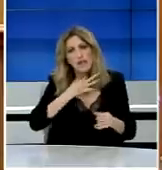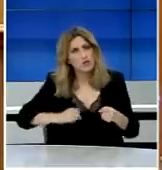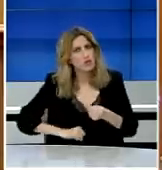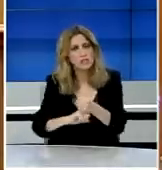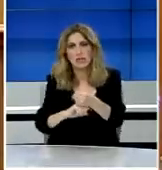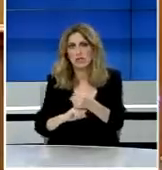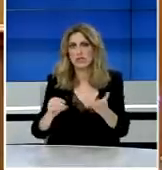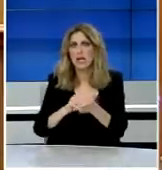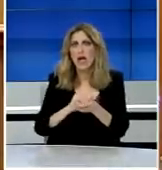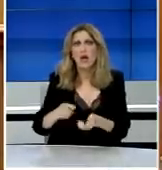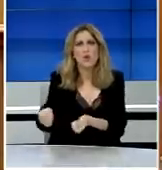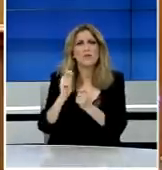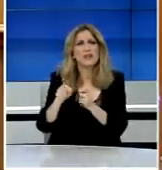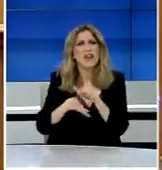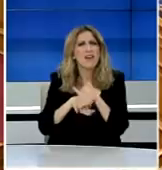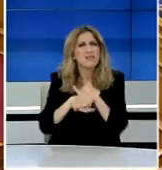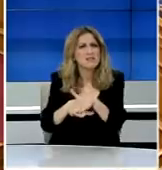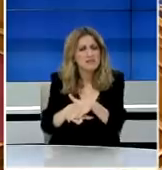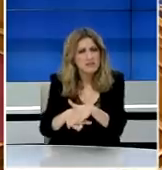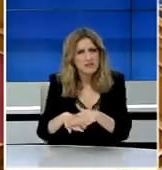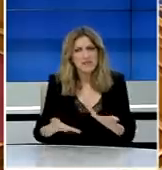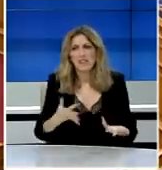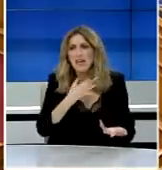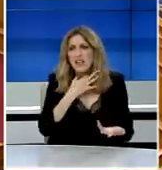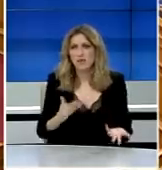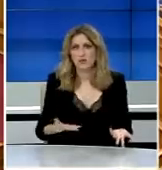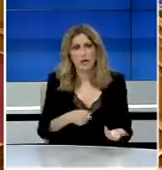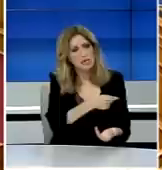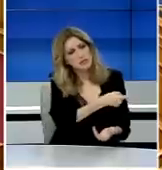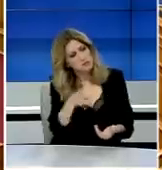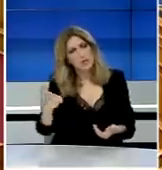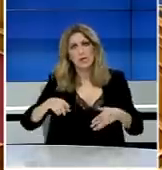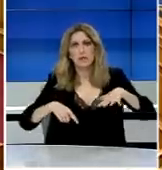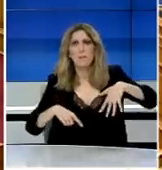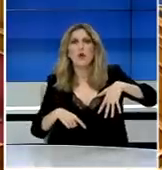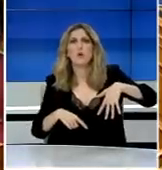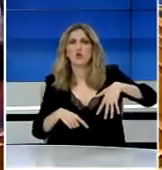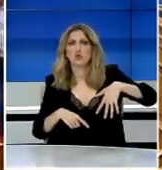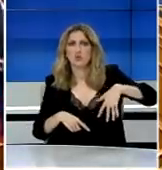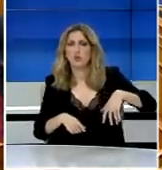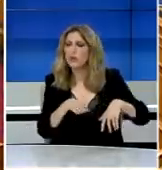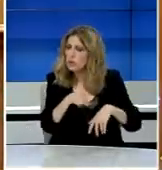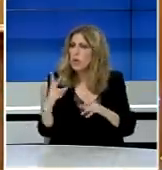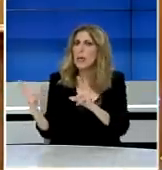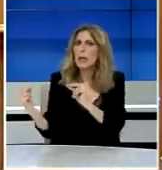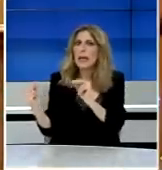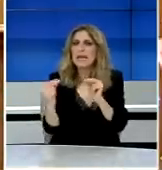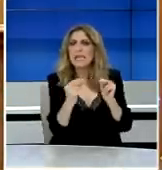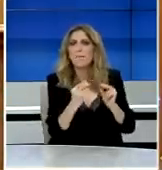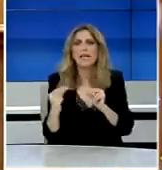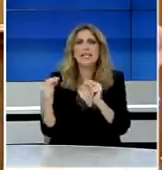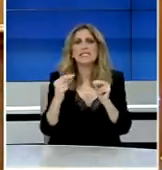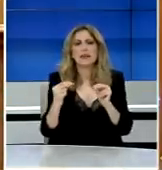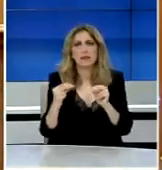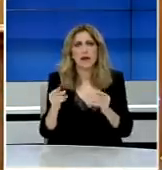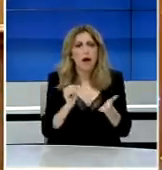Κάντε, αν θέλετε, μία επίσκεψη στην Πελοπόννησο να μιλήσετε με τους ελαιοκαλλιεργητές ή στην Κρήτη, που